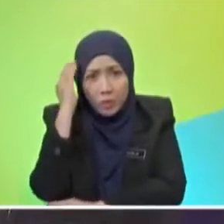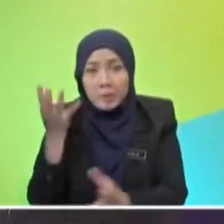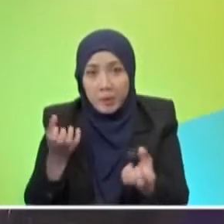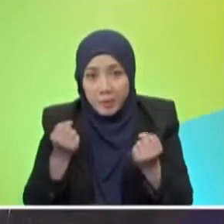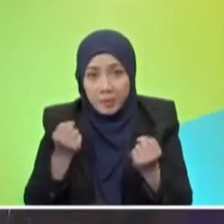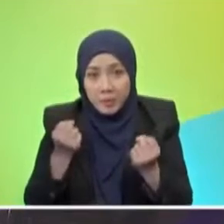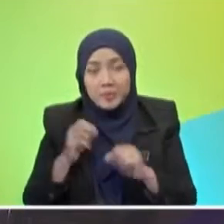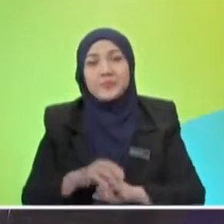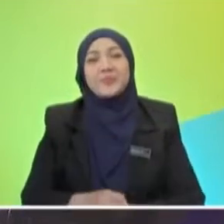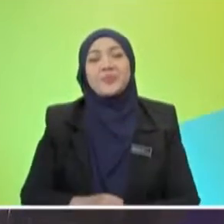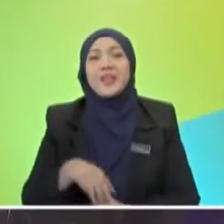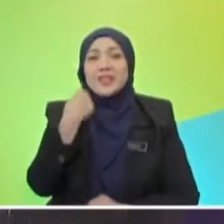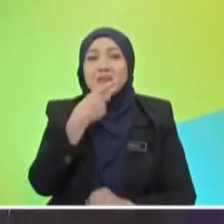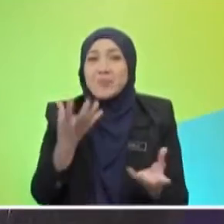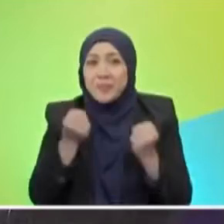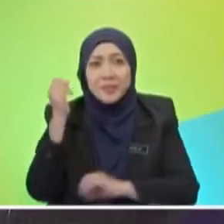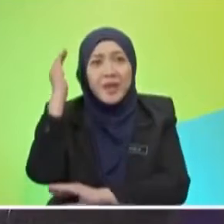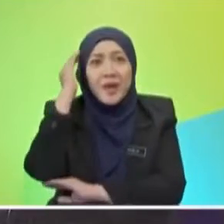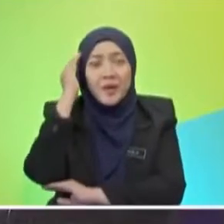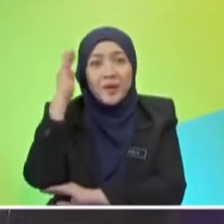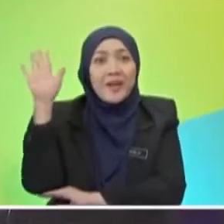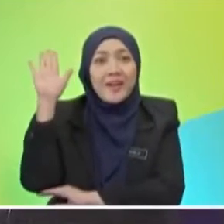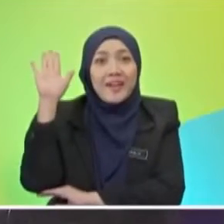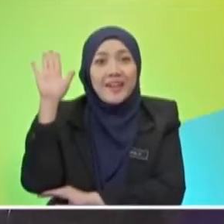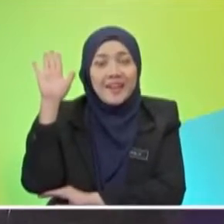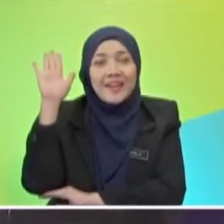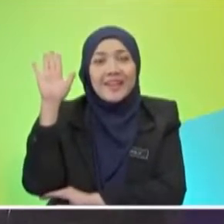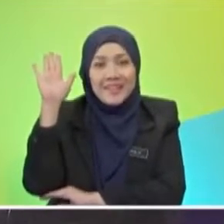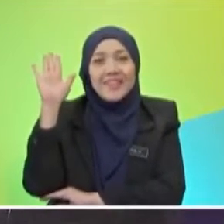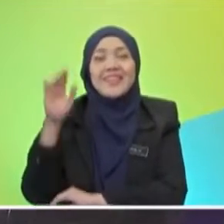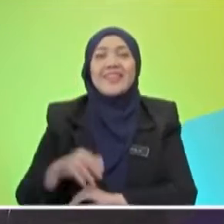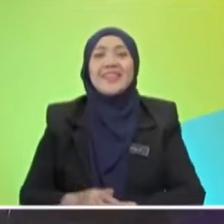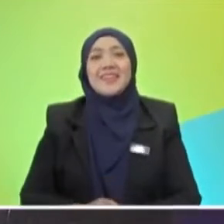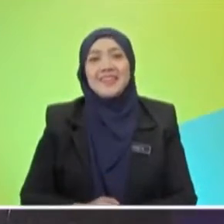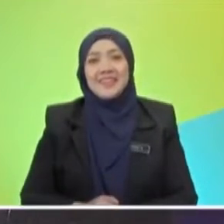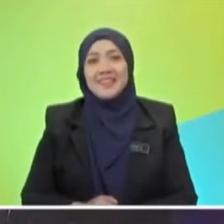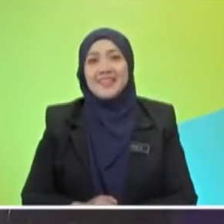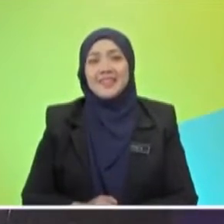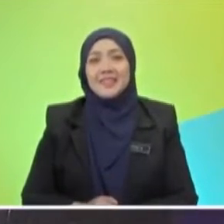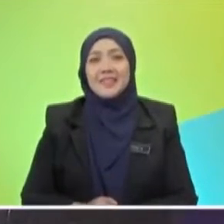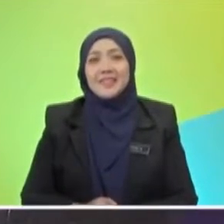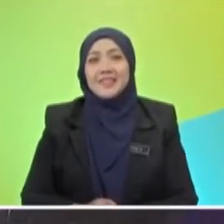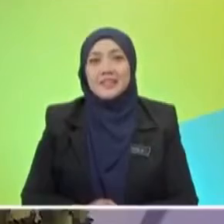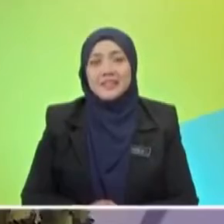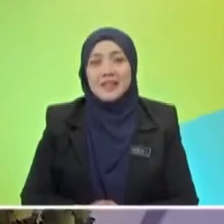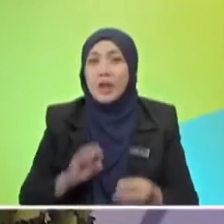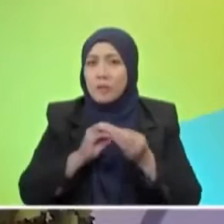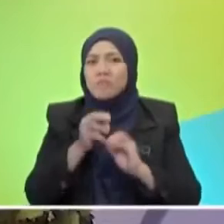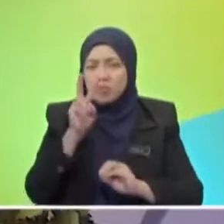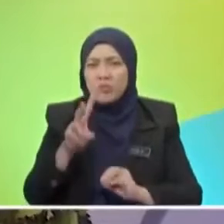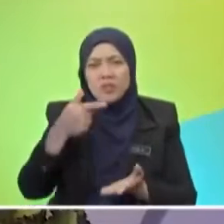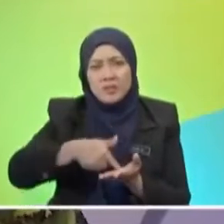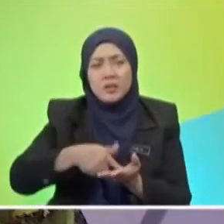Ha, nak siapa tahu nak tahu? Siapa nak tahu? Ha, bagus. Tahu. Baik. Ya. Yeah. Okay. Kaedah kedua ni juga dapat membantu murid